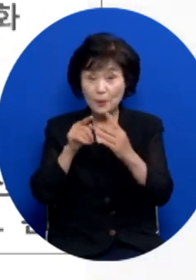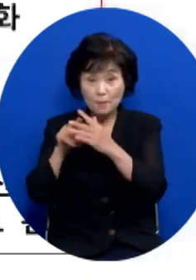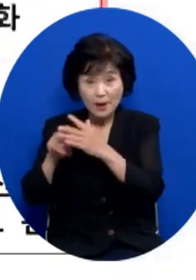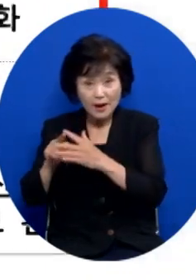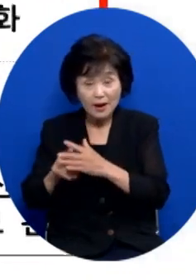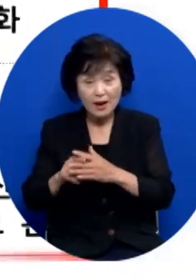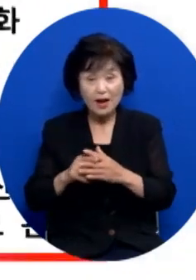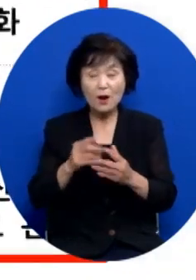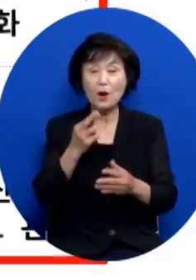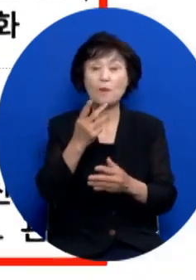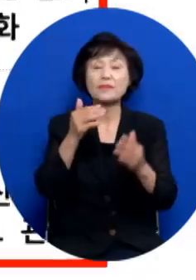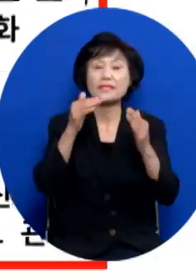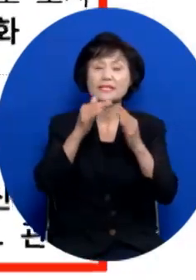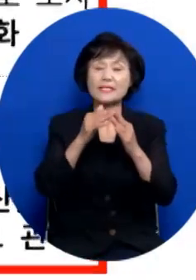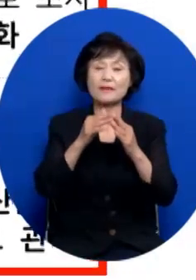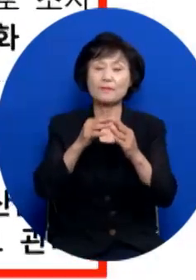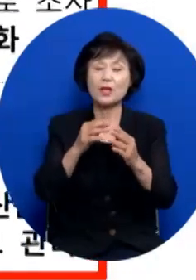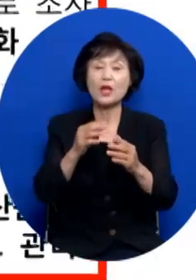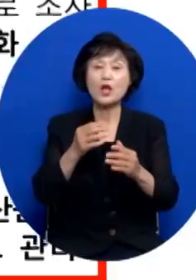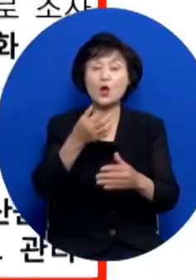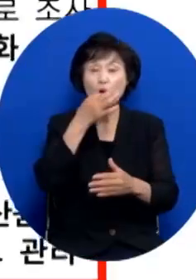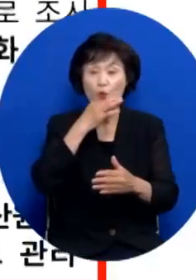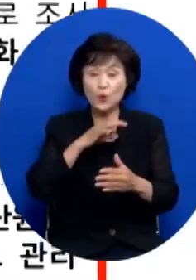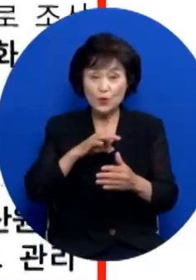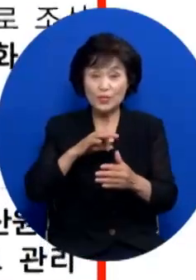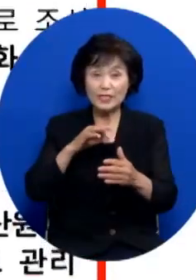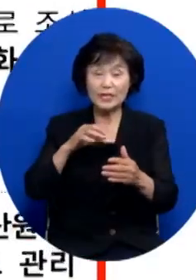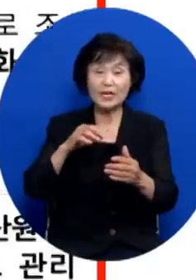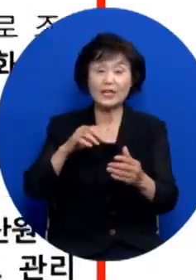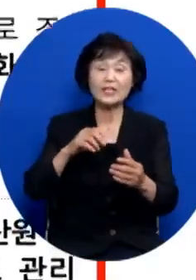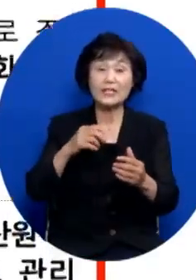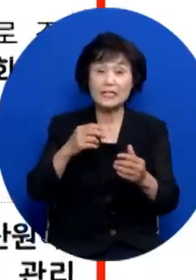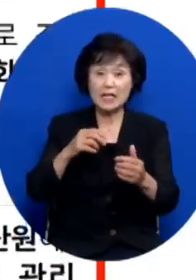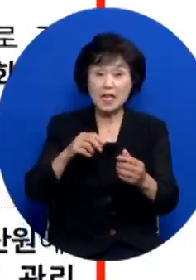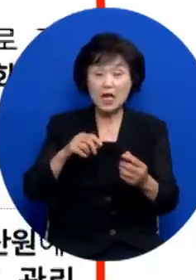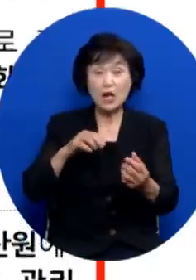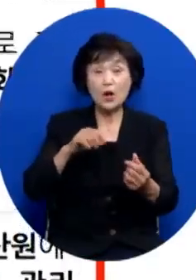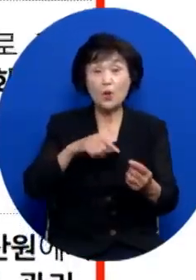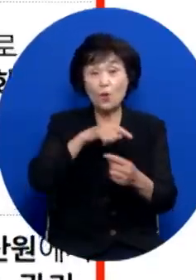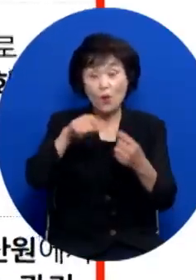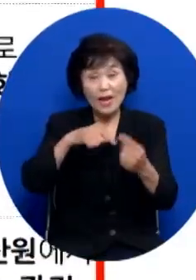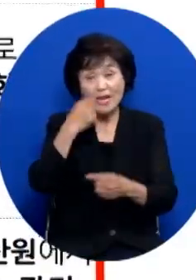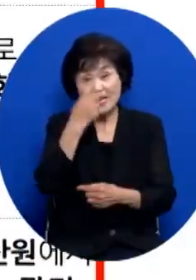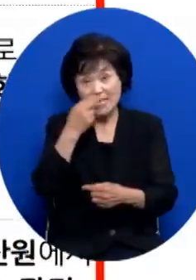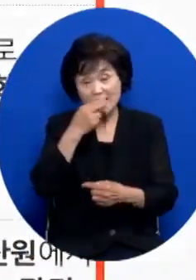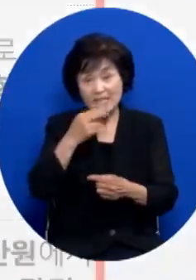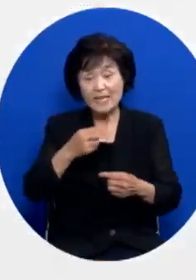나아가 빈집의 효율적인 관리가 이루어질 수 있도록 관계부처와 긴밀히 협력해 나가겠다고 전했습니다.